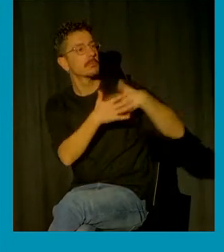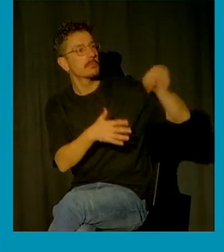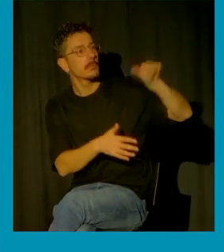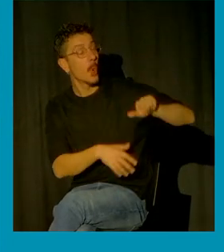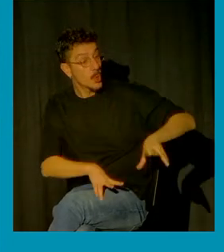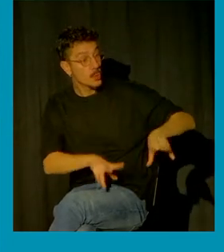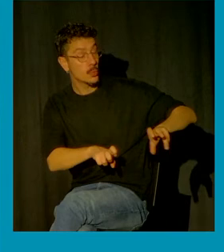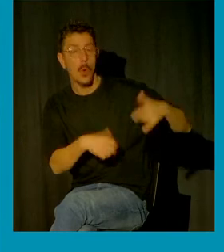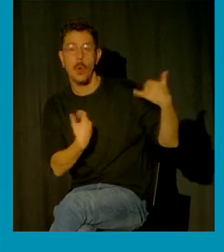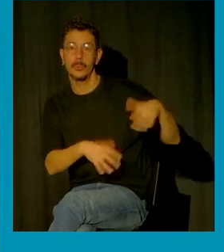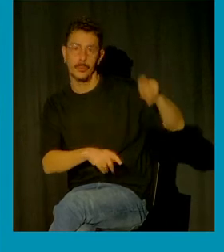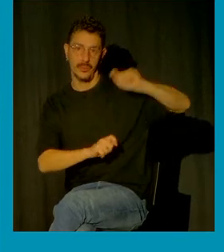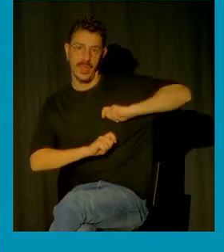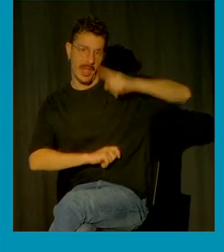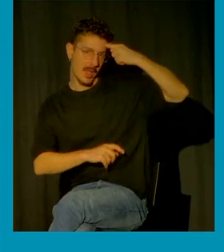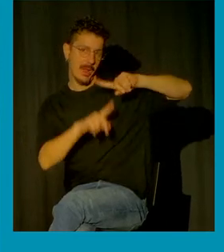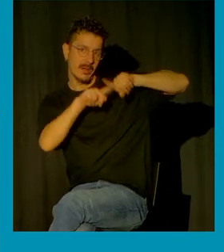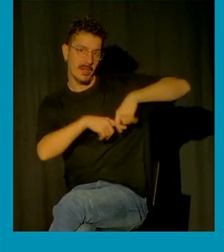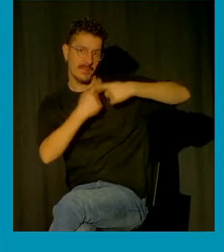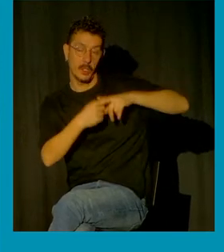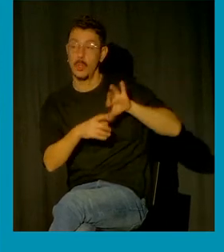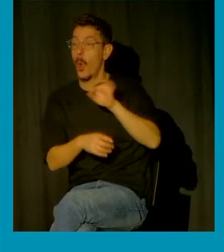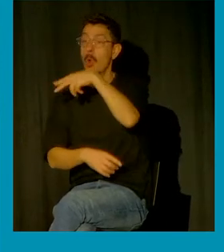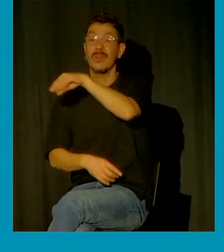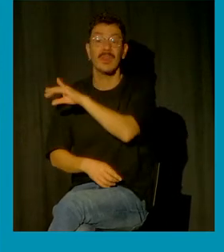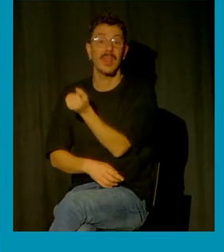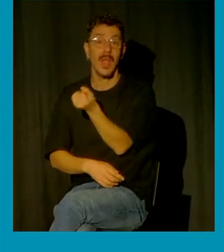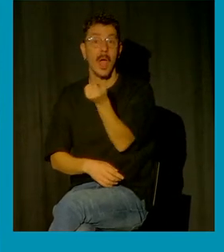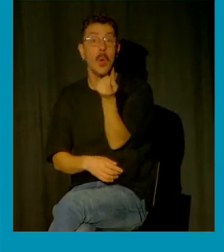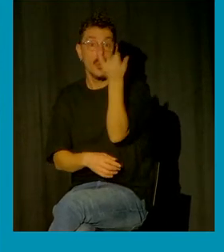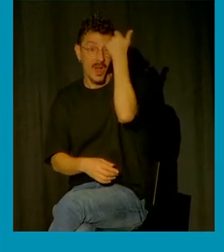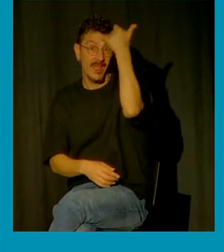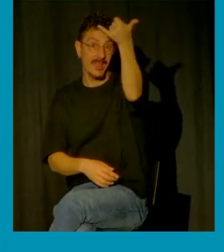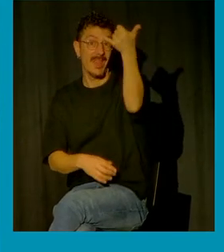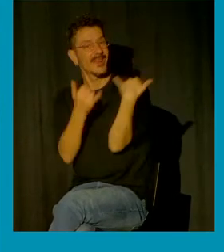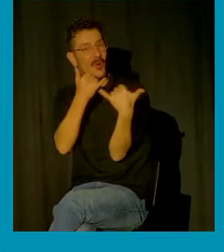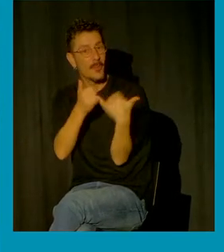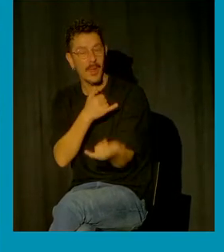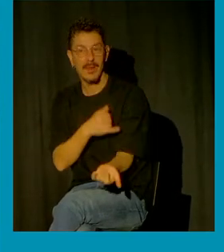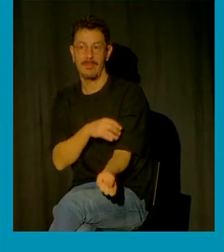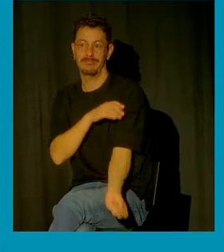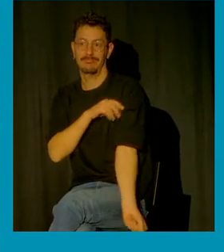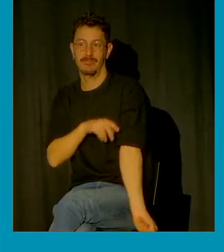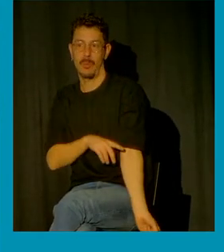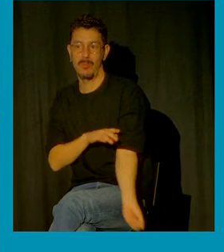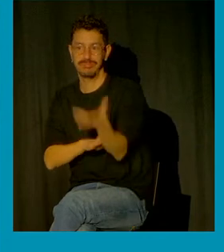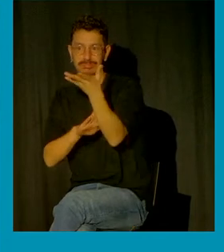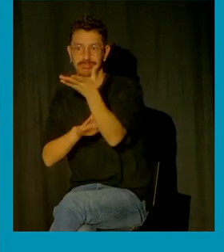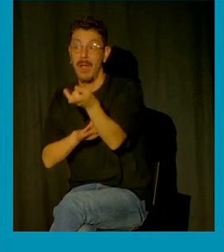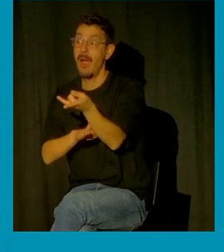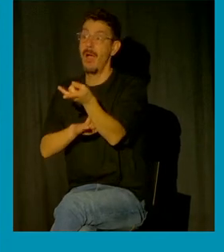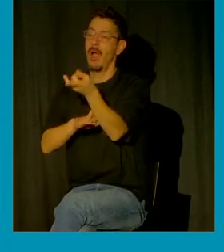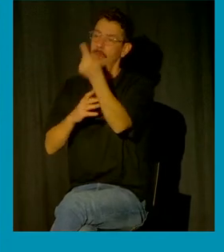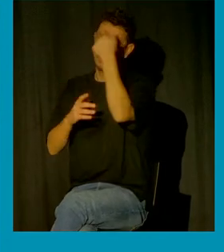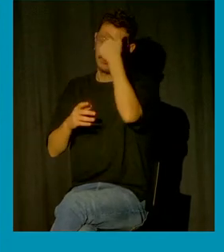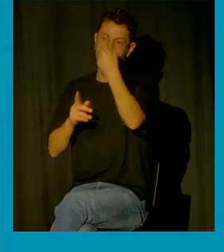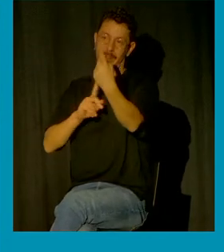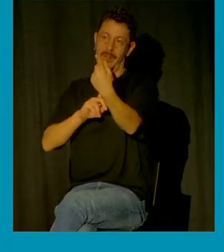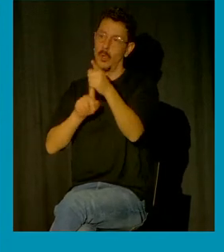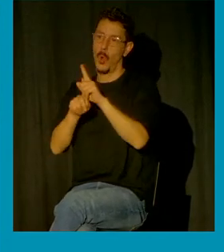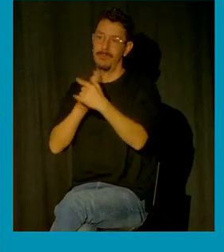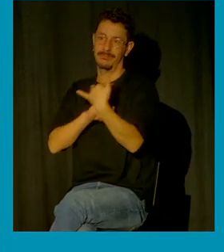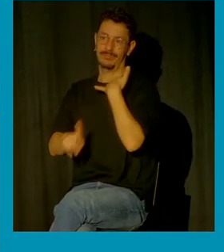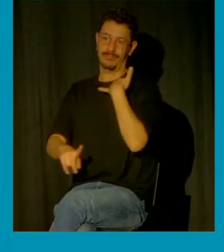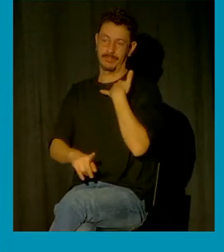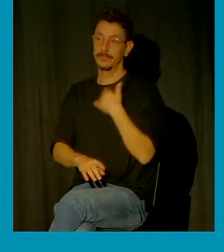Naceli repesca aquesta idea i al final ens donem compte que efectivament malgrat no estigui escrit enlloc l